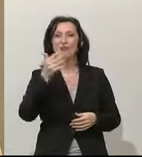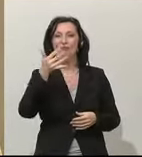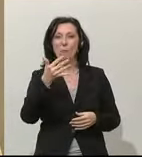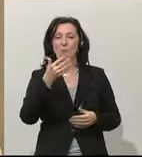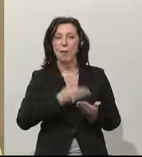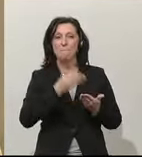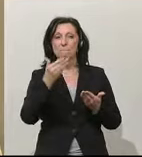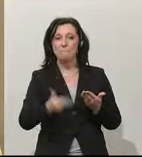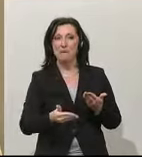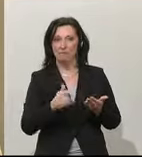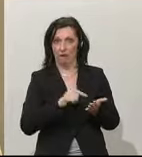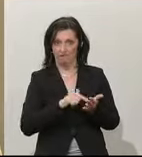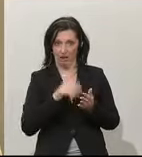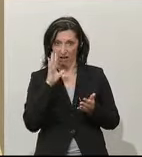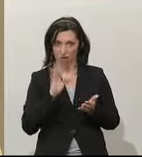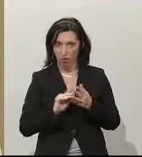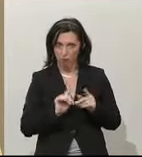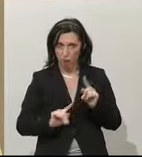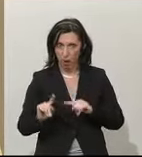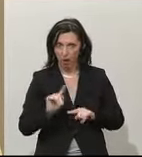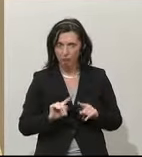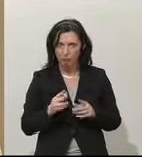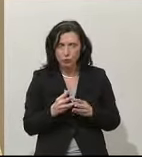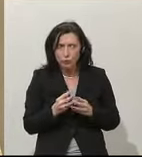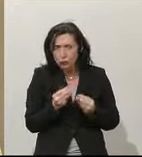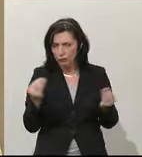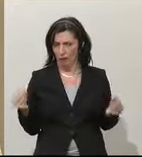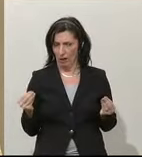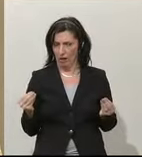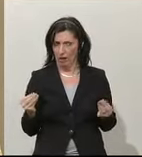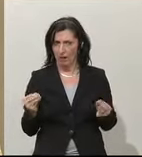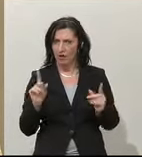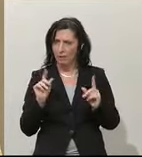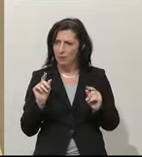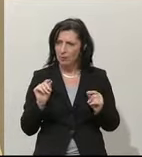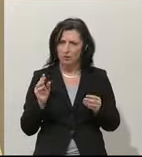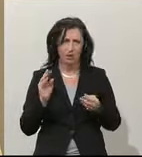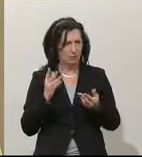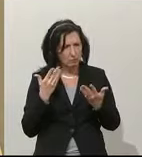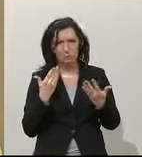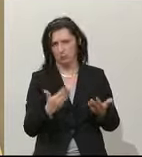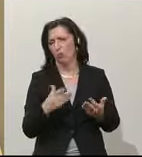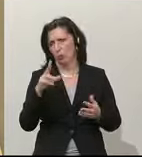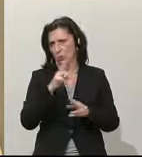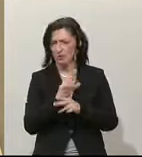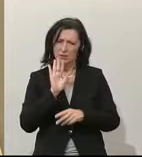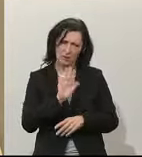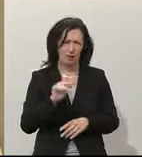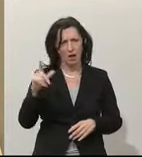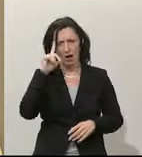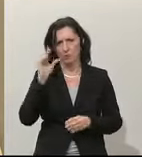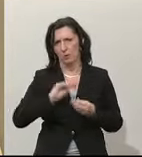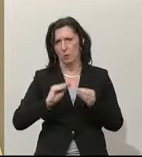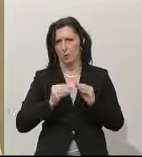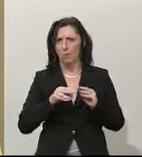Mieteuro wegen dieser Wohnungsspekulation zu viel. Das sind vordringliche Probleme der Österreicherinnen und Österreicher und